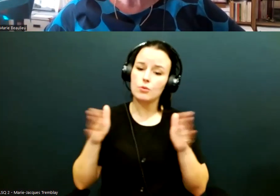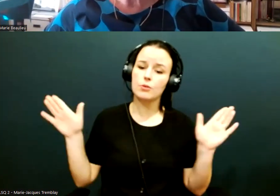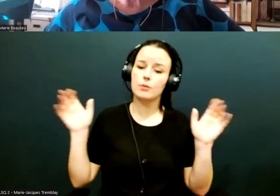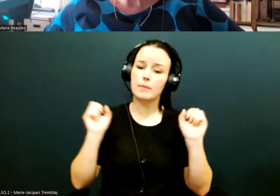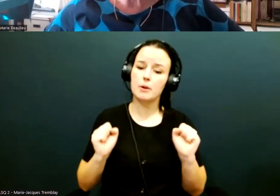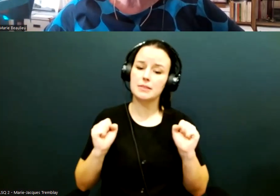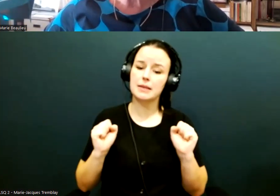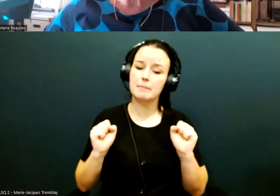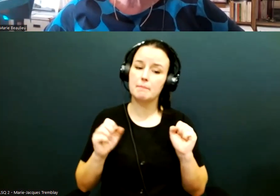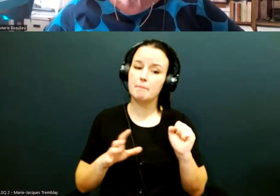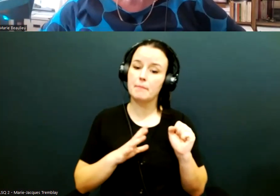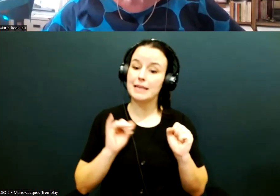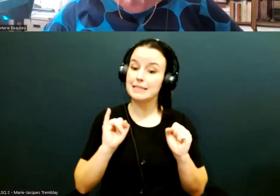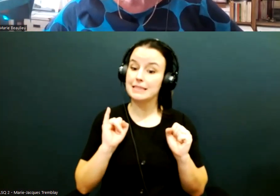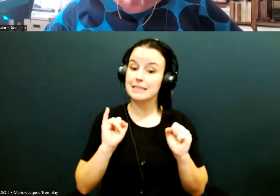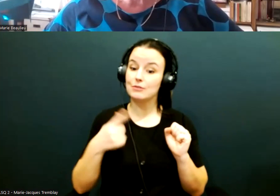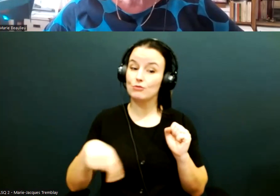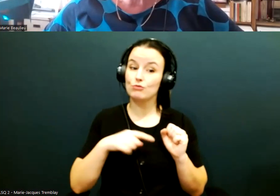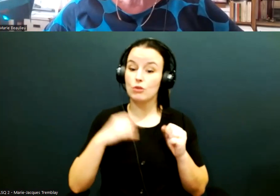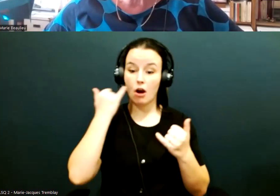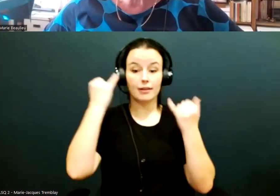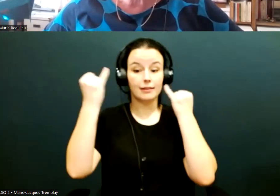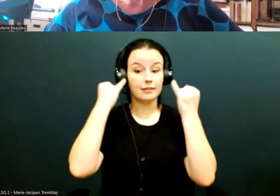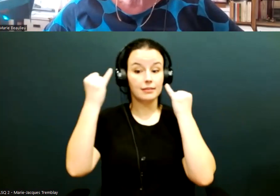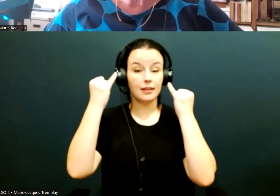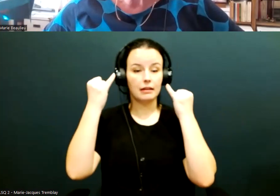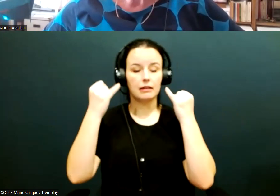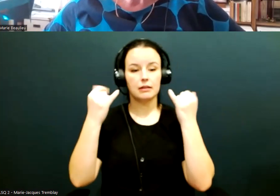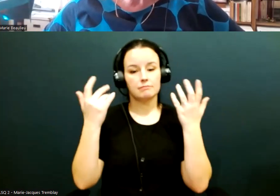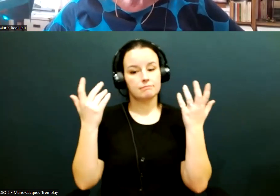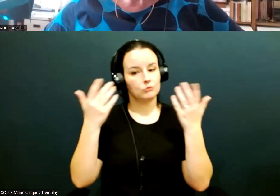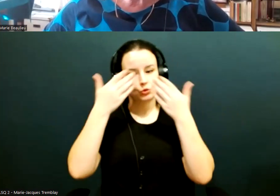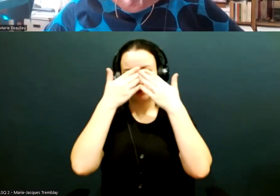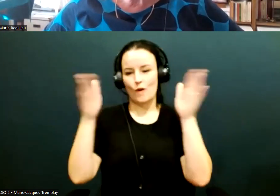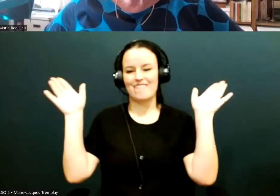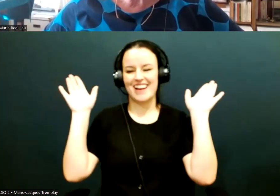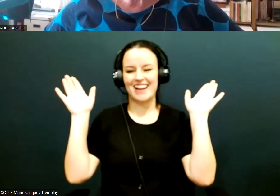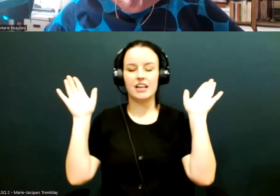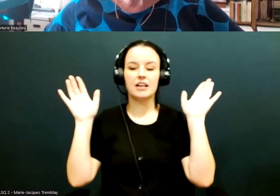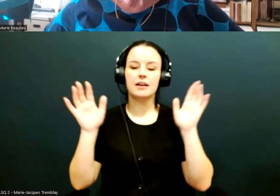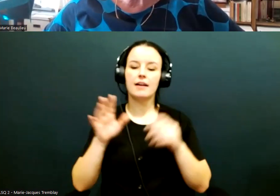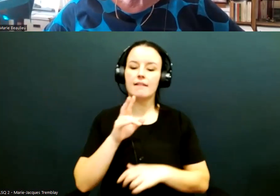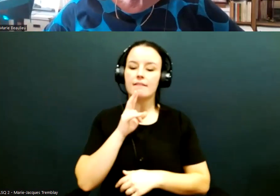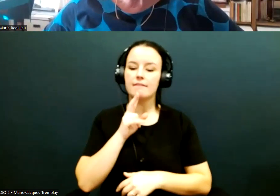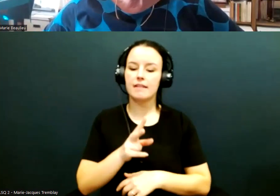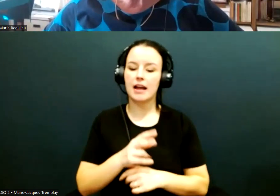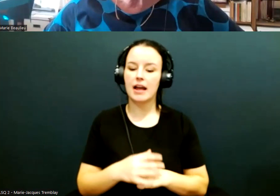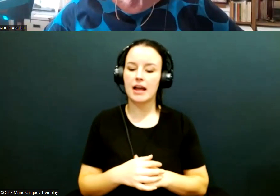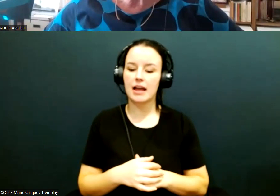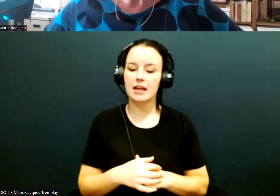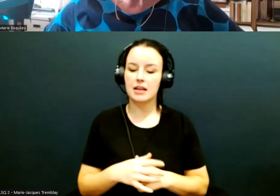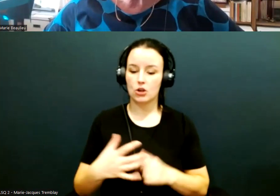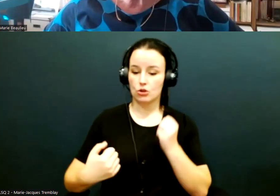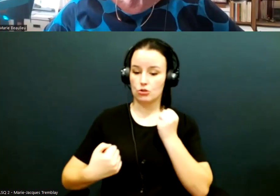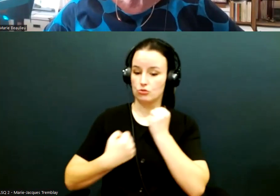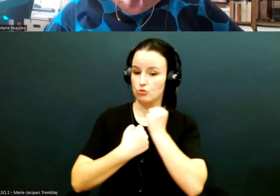Mais si parmi vous, il y a des gens qui ont des idées pour le diffuser, on est plus couvert. La beauté de la chose, c'est qu'on a été subventionné